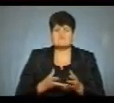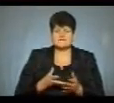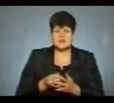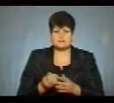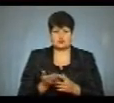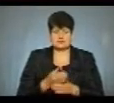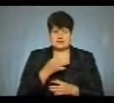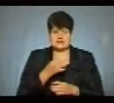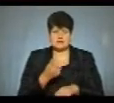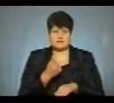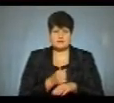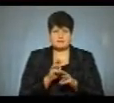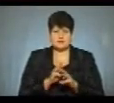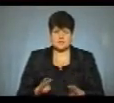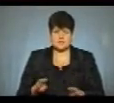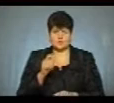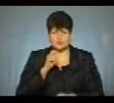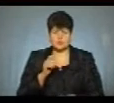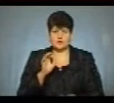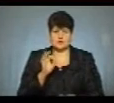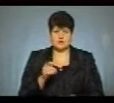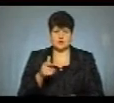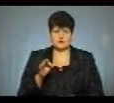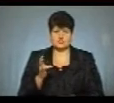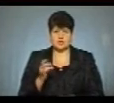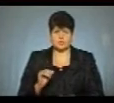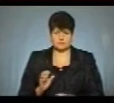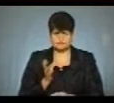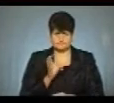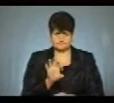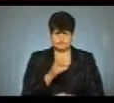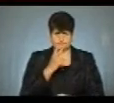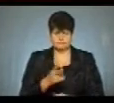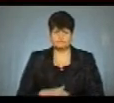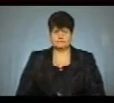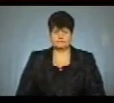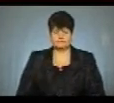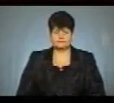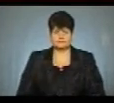повідомив прем'єр-міністр України Олексій Гончарук. Дивимося коментар.